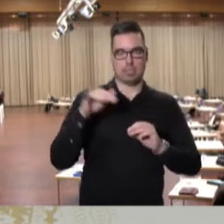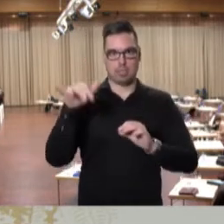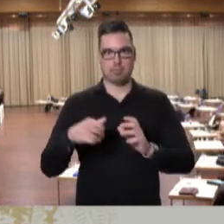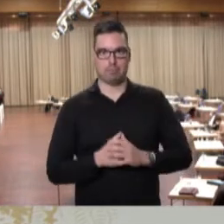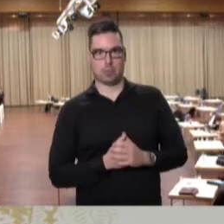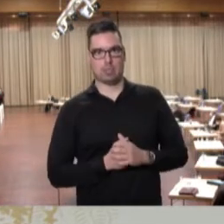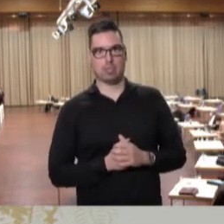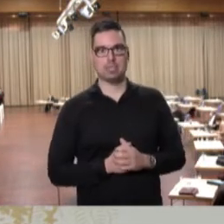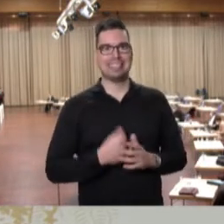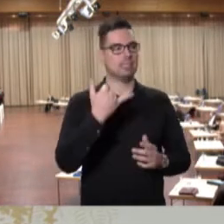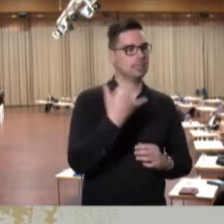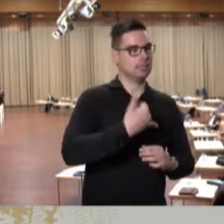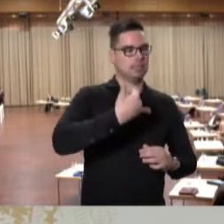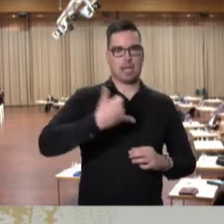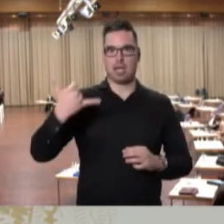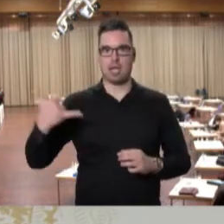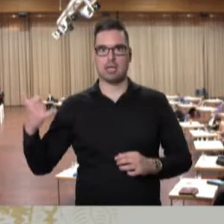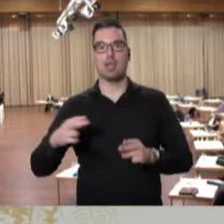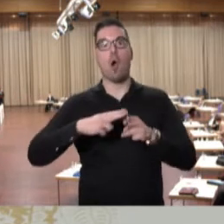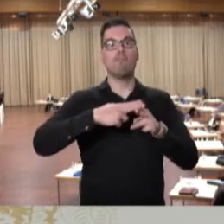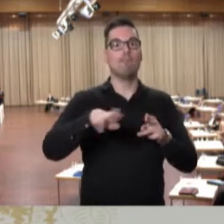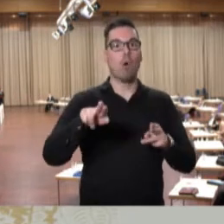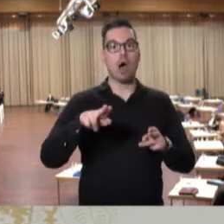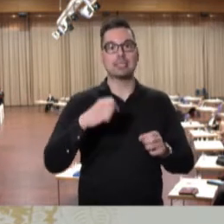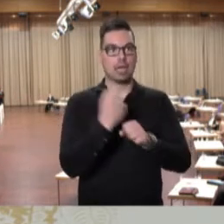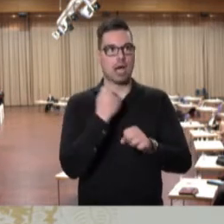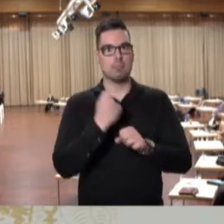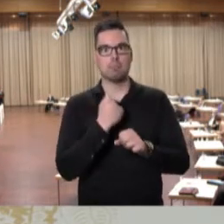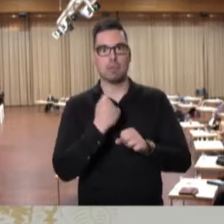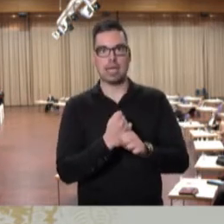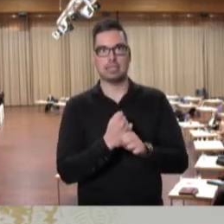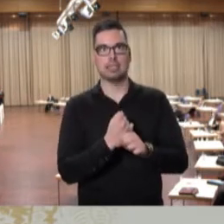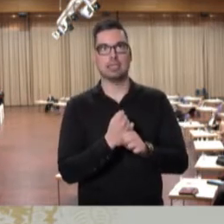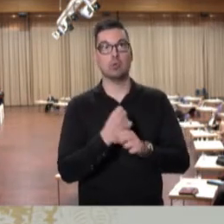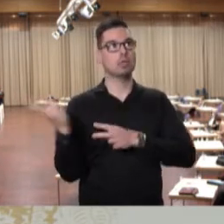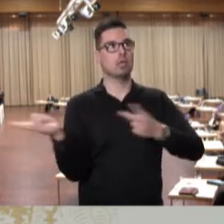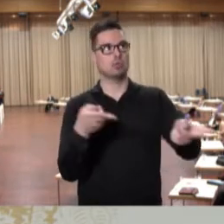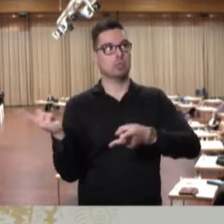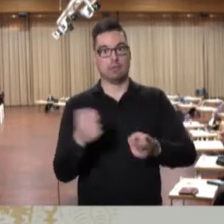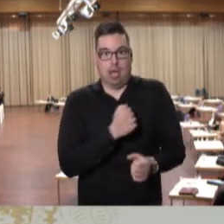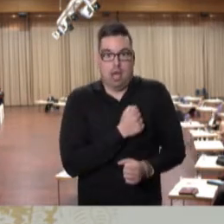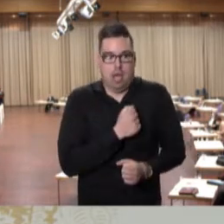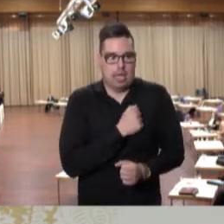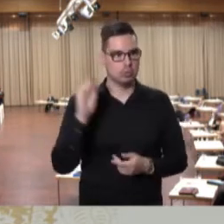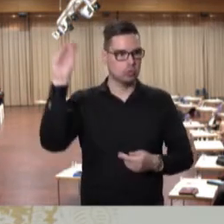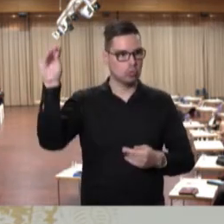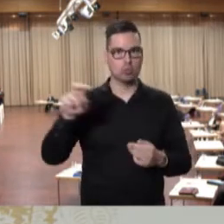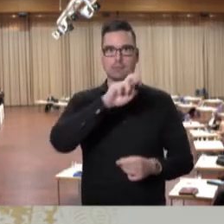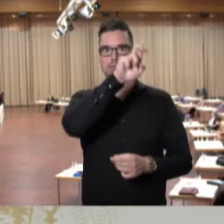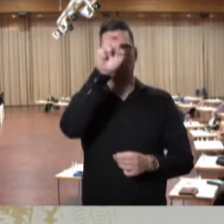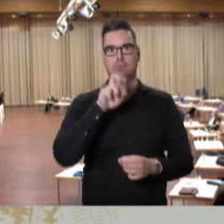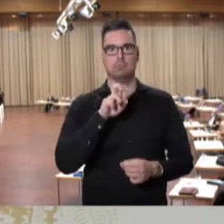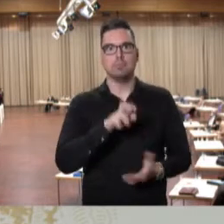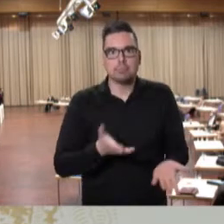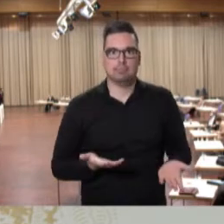seit jahren bangen die ford arbeiter wie auch die der vielen zulieferer um ihre zukunft ja viele